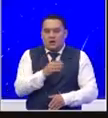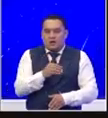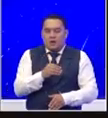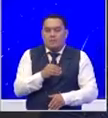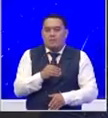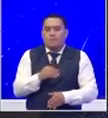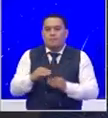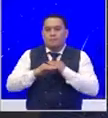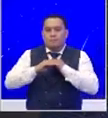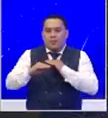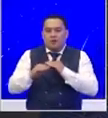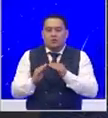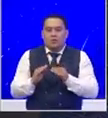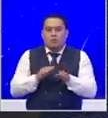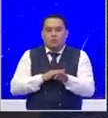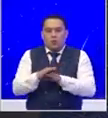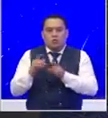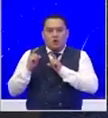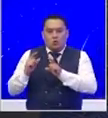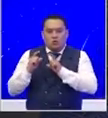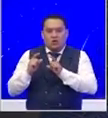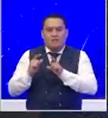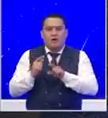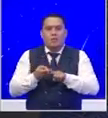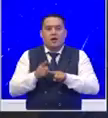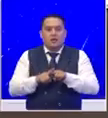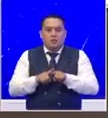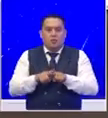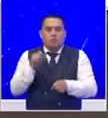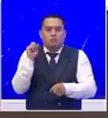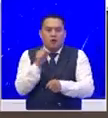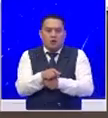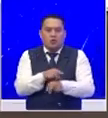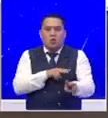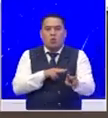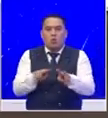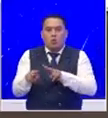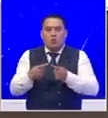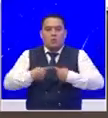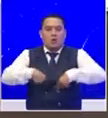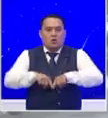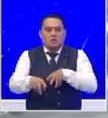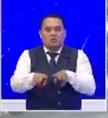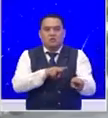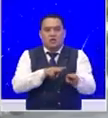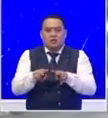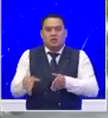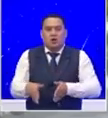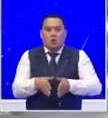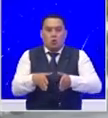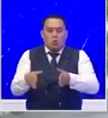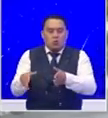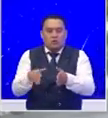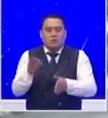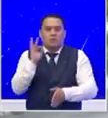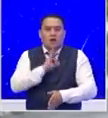основном покрытие нарушают перегруженные грузовики. Поэтому Лязат Турлашев поручил контролирующим органам следить за состоянием дорог